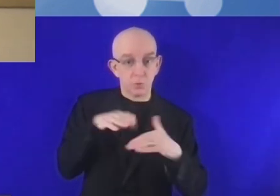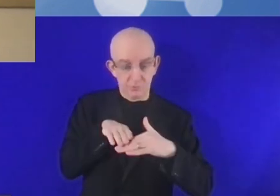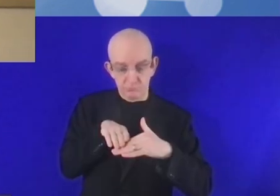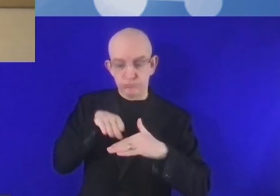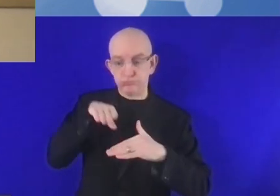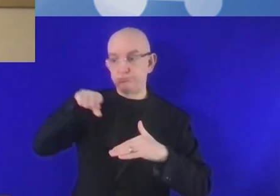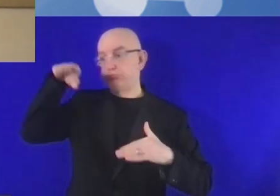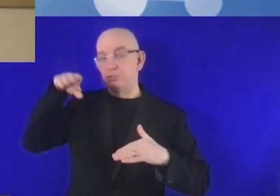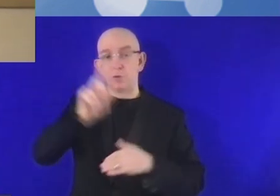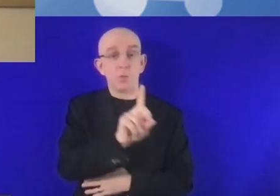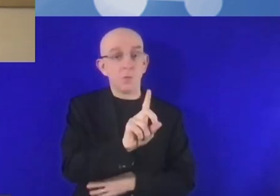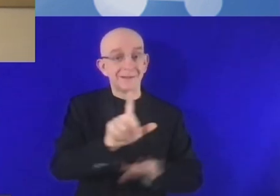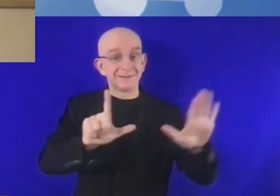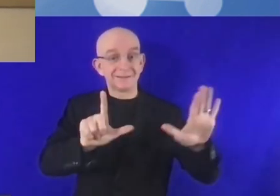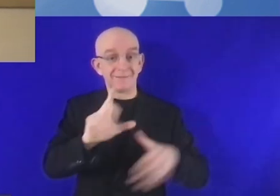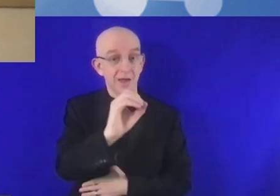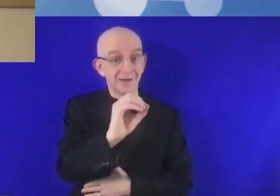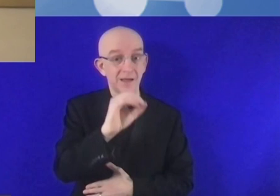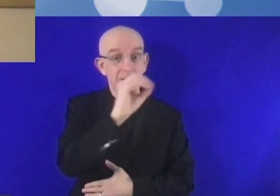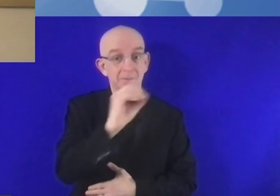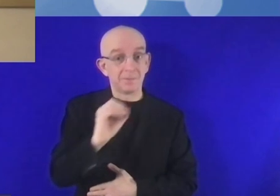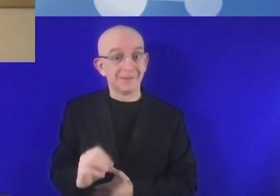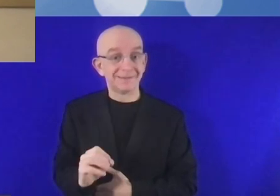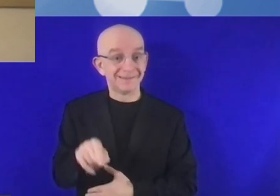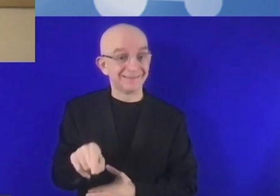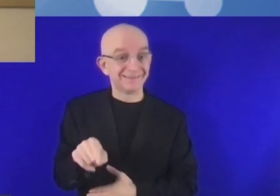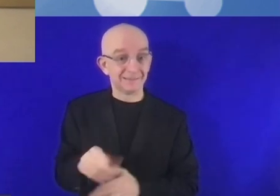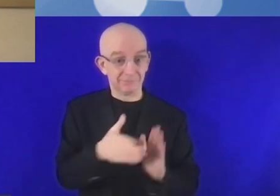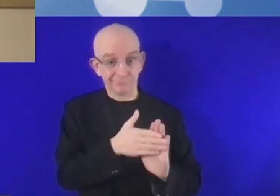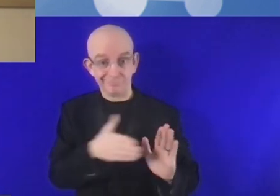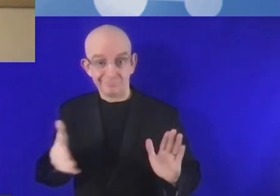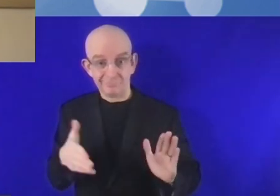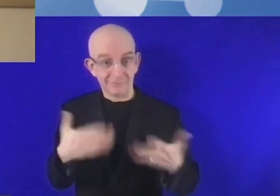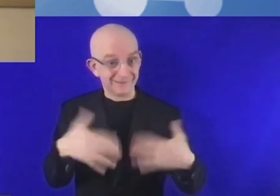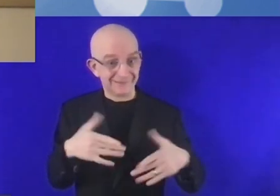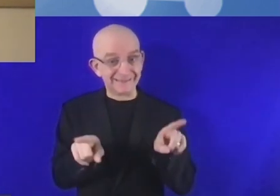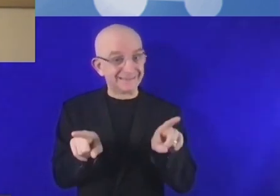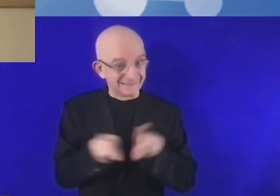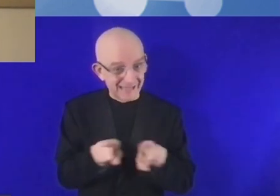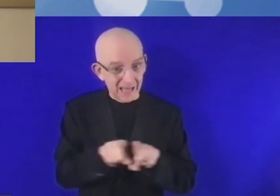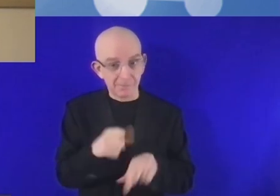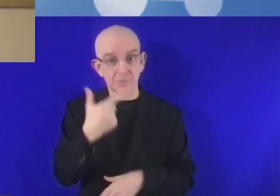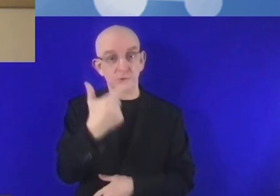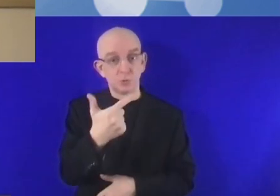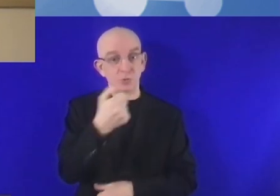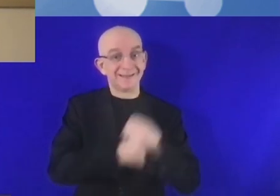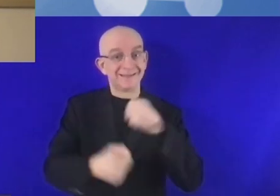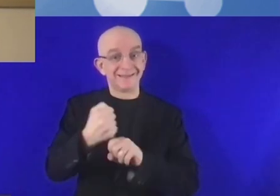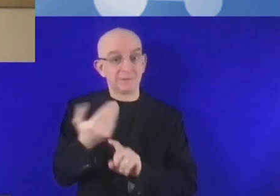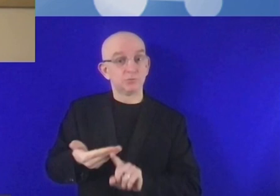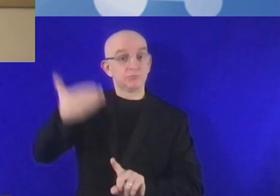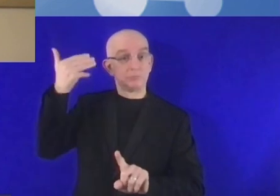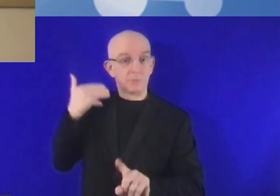niektórych krajach był to wzrost na poziomie 170% w porównaniu do tego samego okresu dwa lata wcześniej,